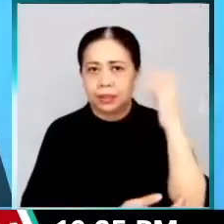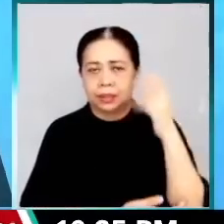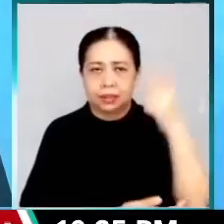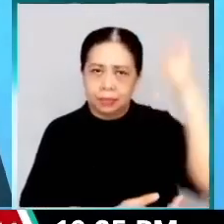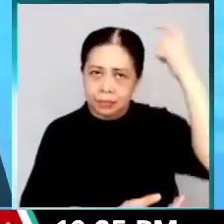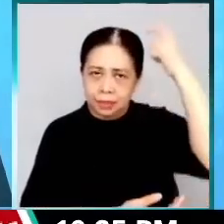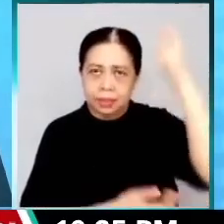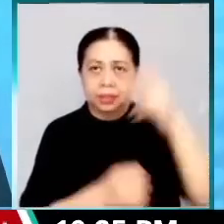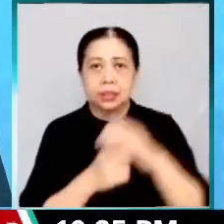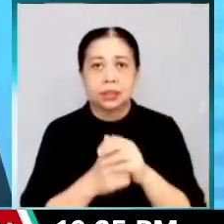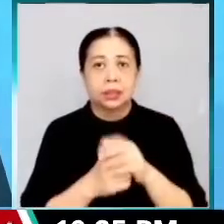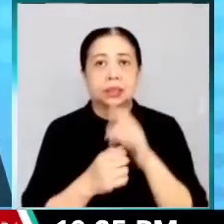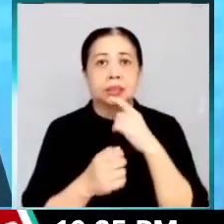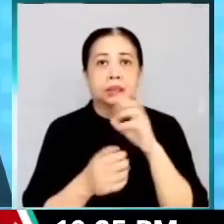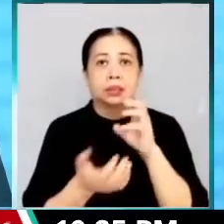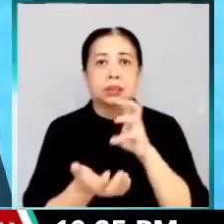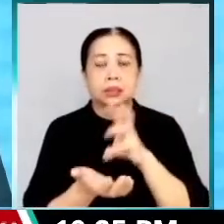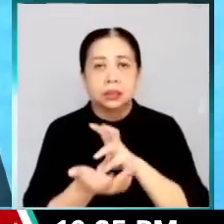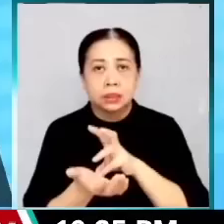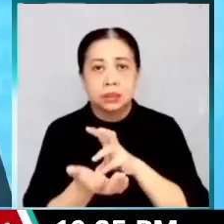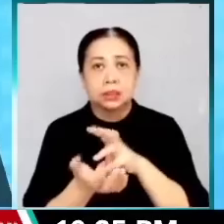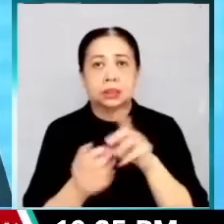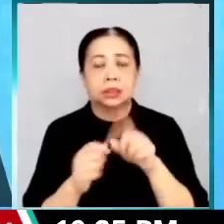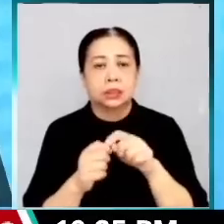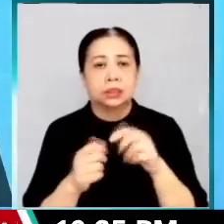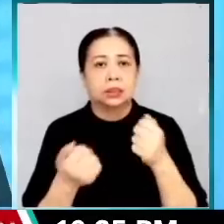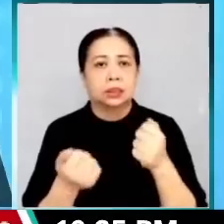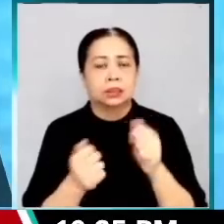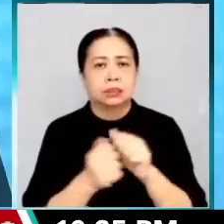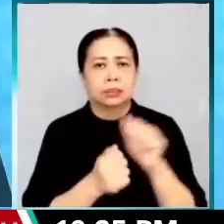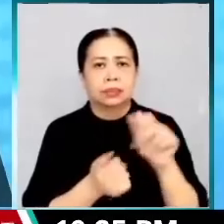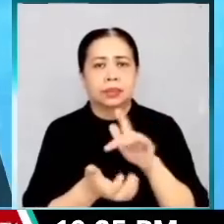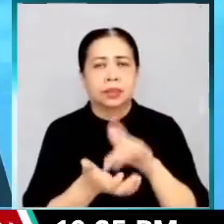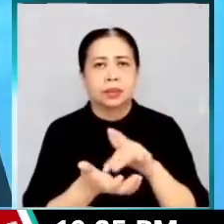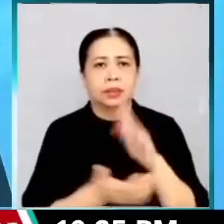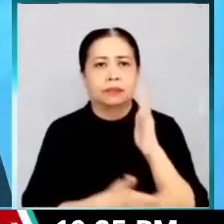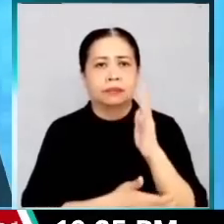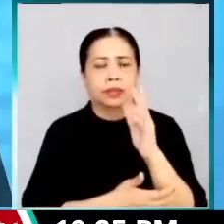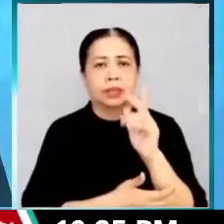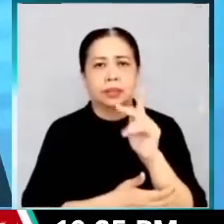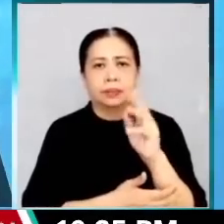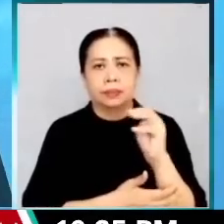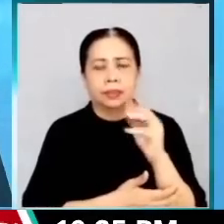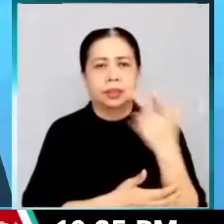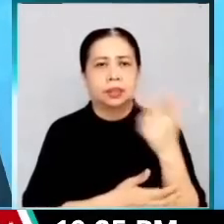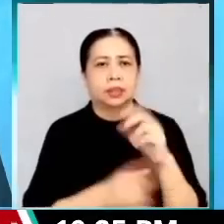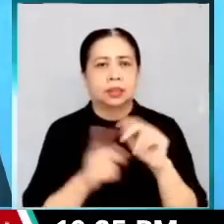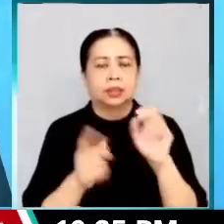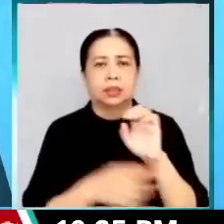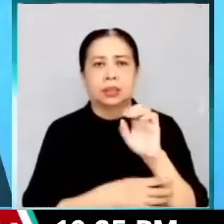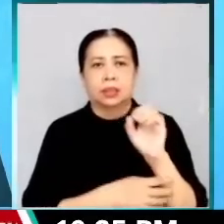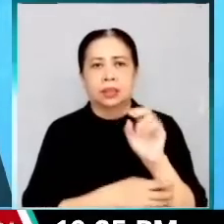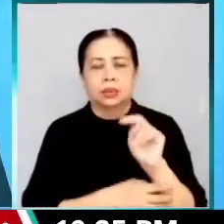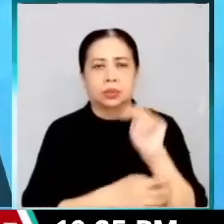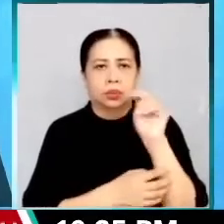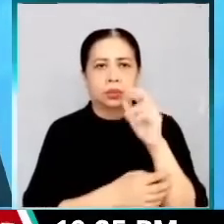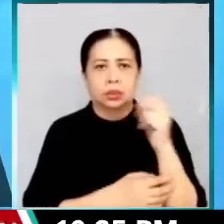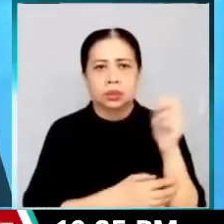FEVOX, naitala ang epicenter ng lindol sa layong 50 kilometro hilagang Silanga ng Itbayat